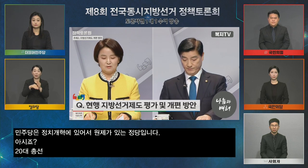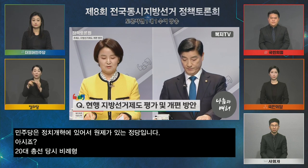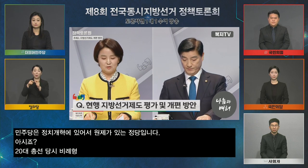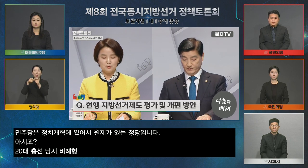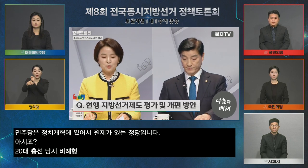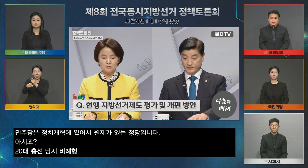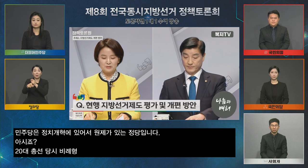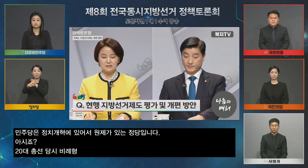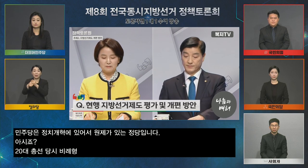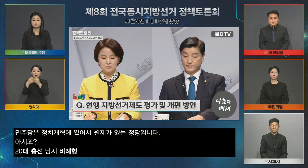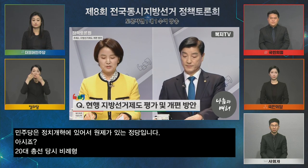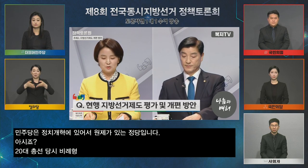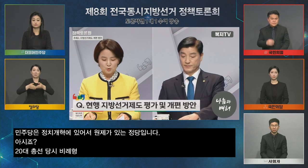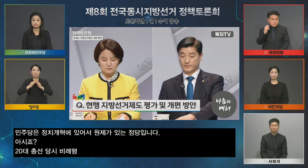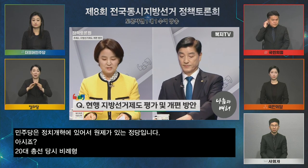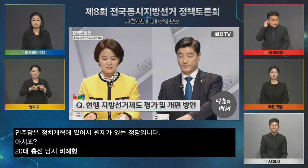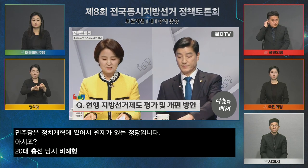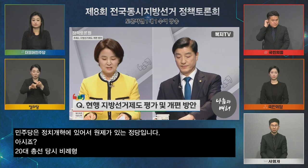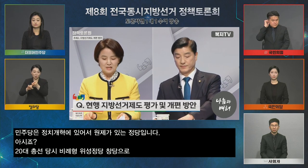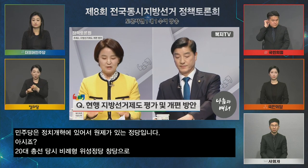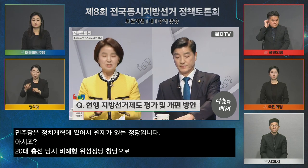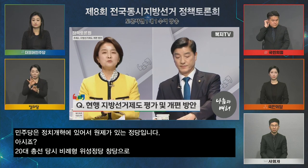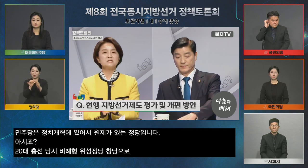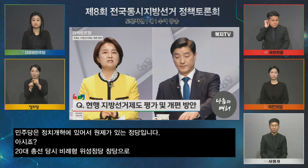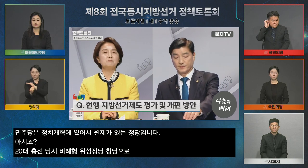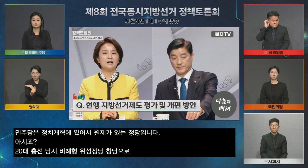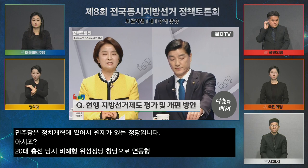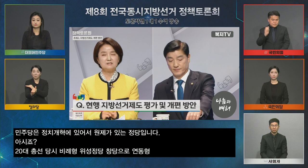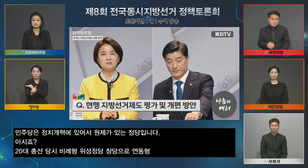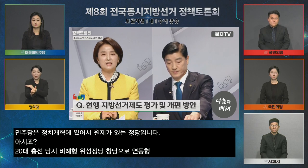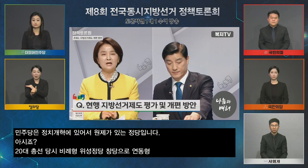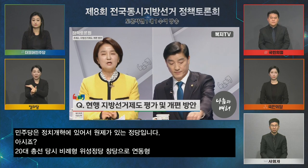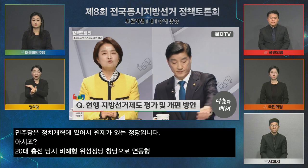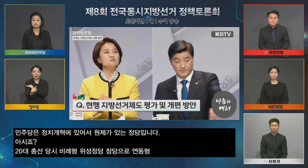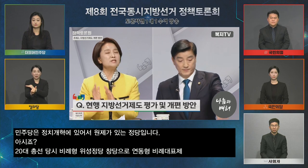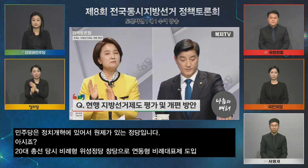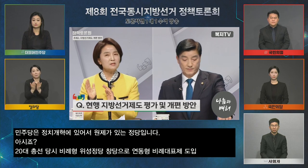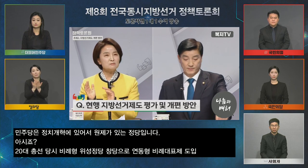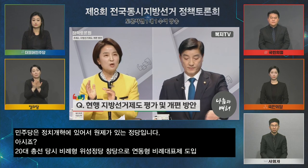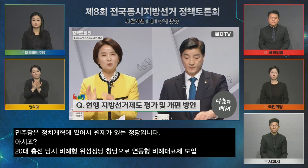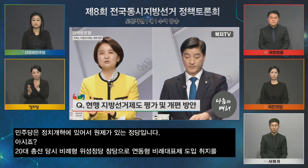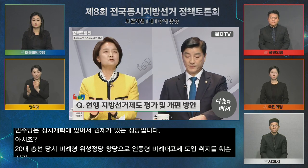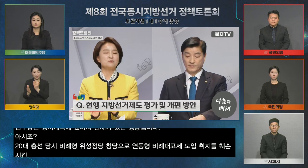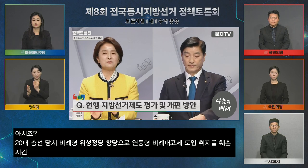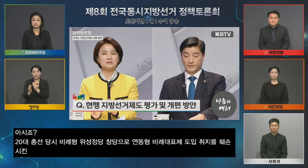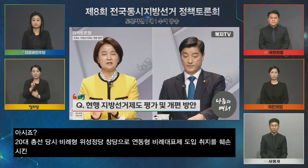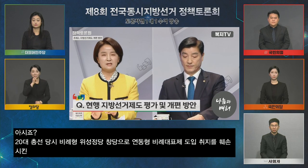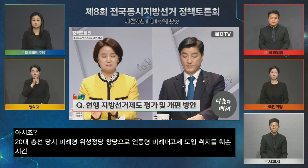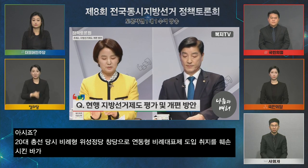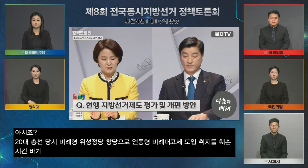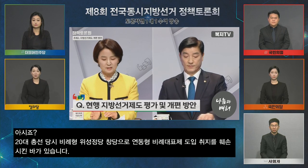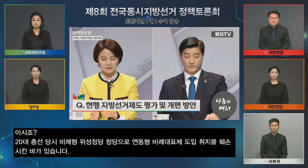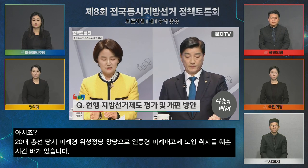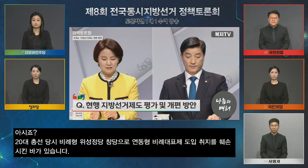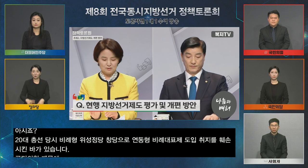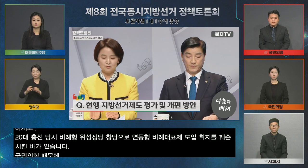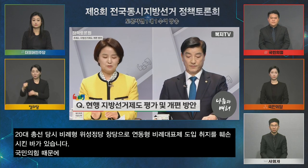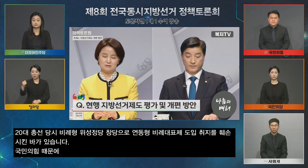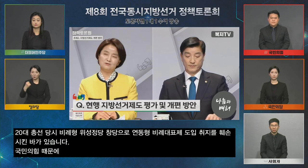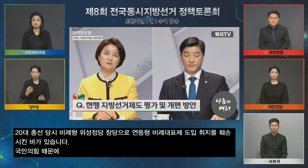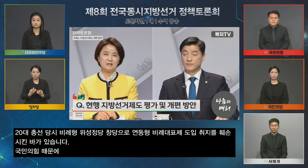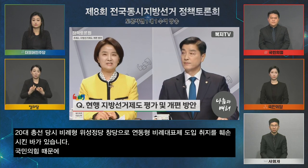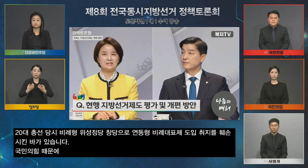연동형 비례대표제 도입 취지를 훼손시킨 바가 있습니다. 국민의힘 때문에 어쩔 수 없었다라는 핑계는